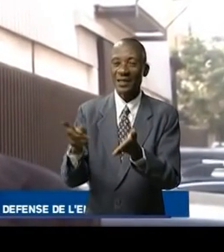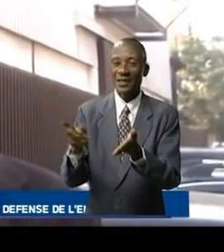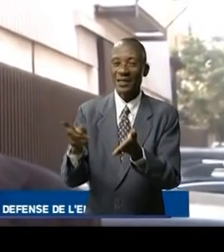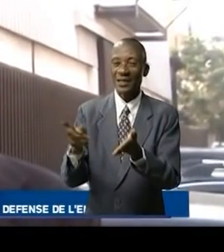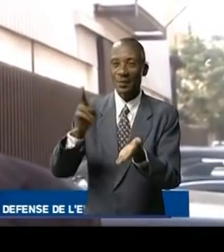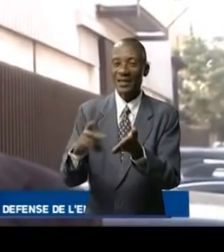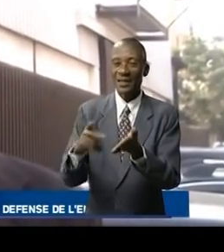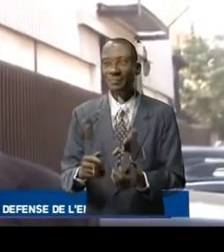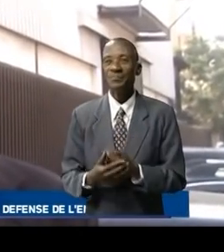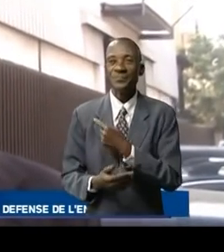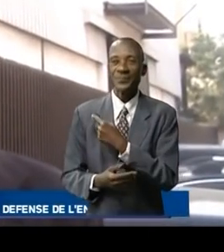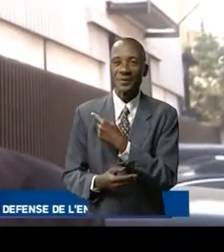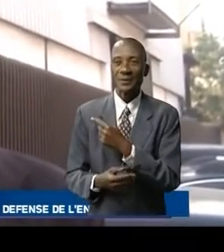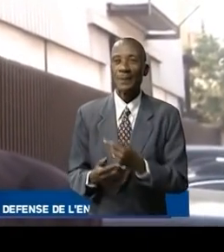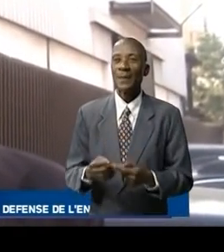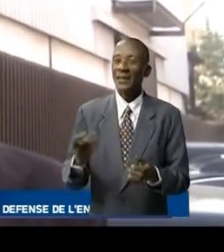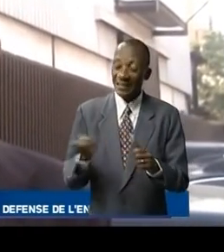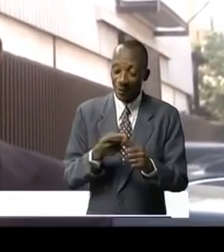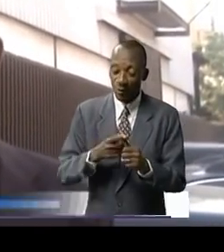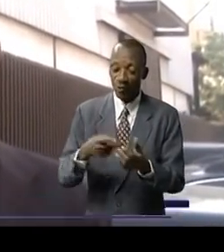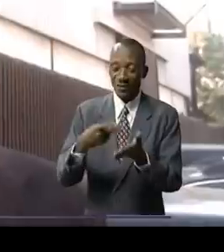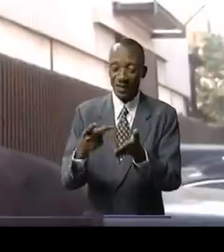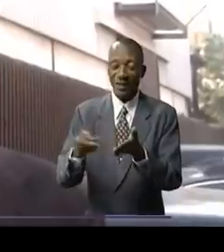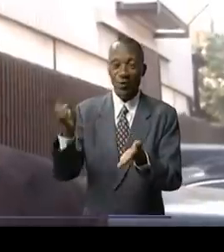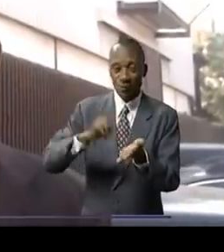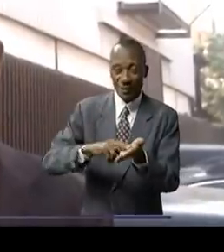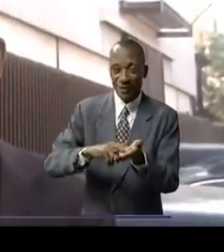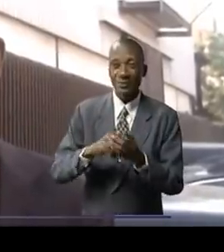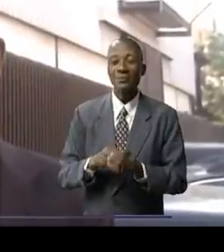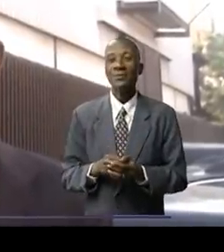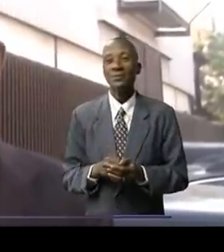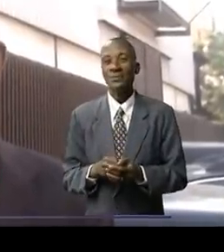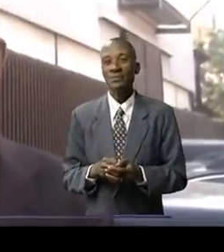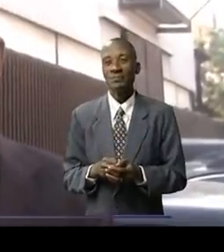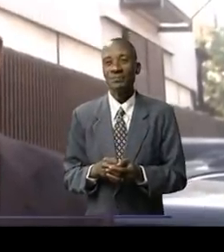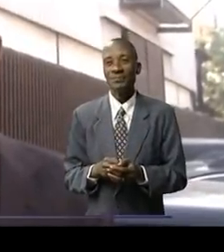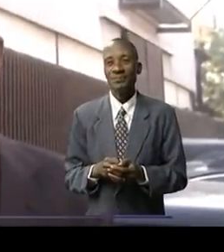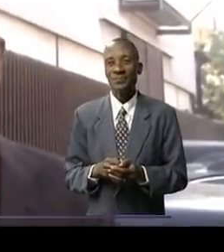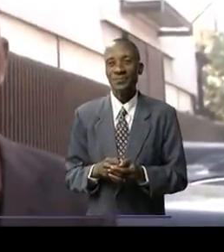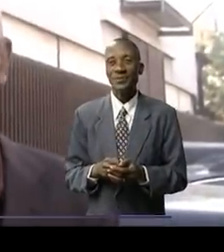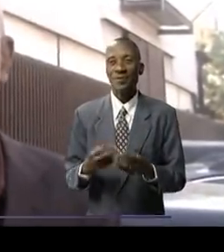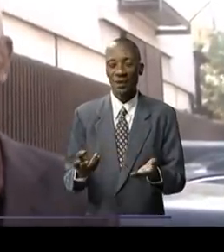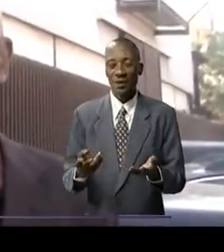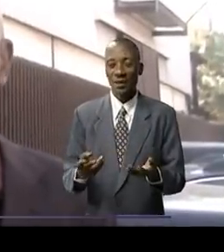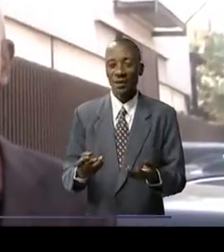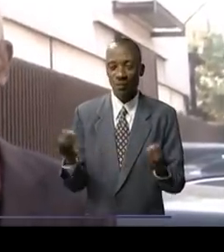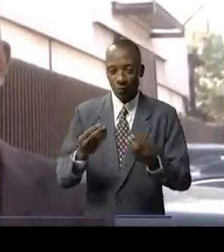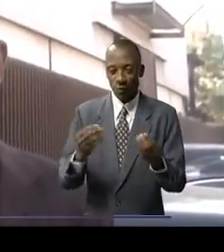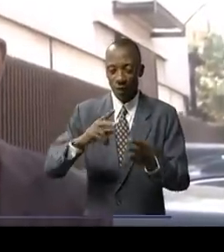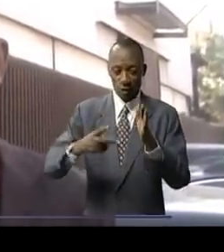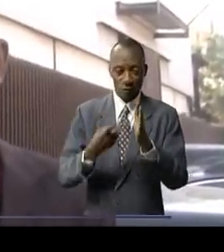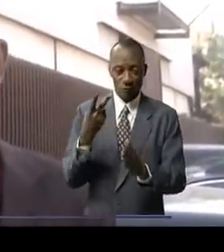d'abord l'augmentation des salaires. Pourquoi? Parce que depuis la dernière augmentation